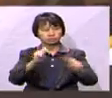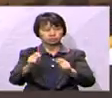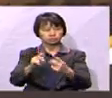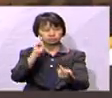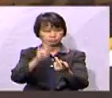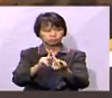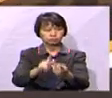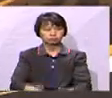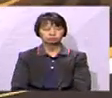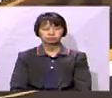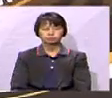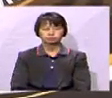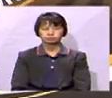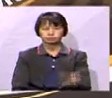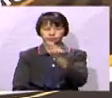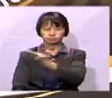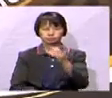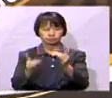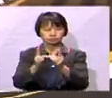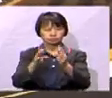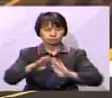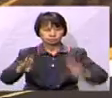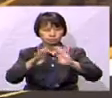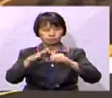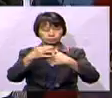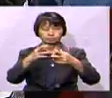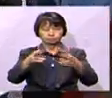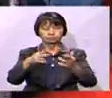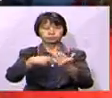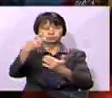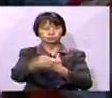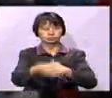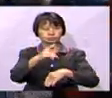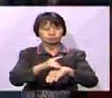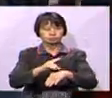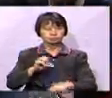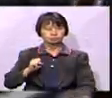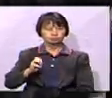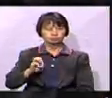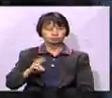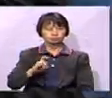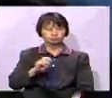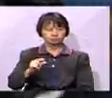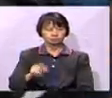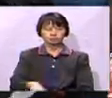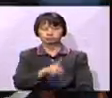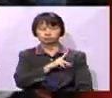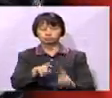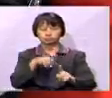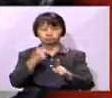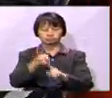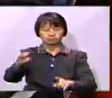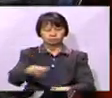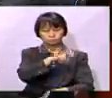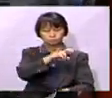sewajarnya. Beliau ditemui pemberita selepas merasmikan program itu di Maib Serdang. Hadir sama Ketua Pengarah Jabatan